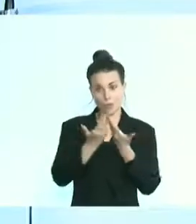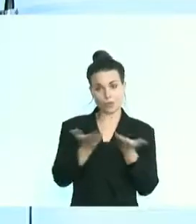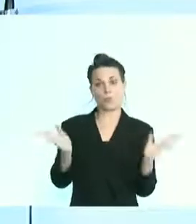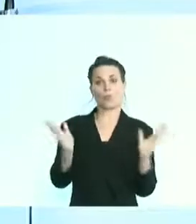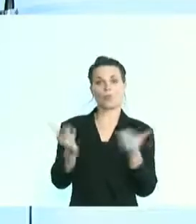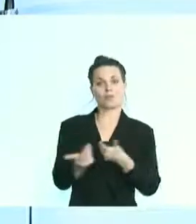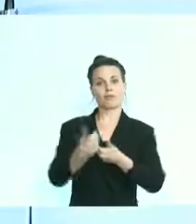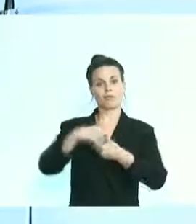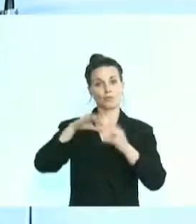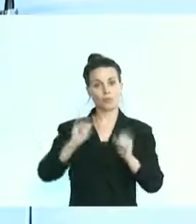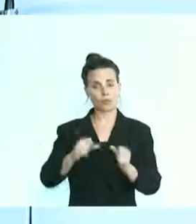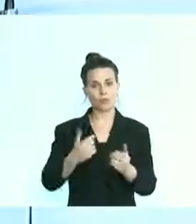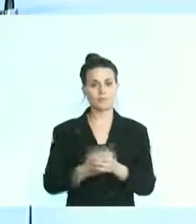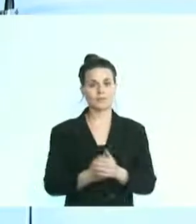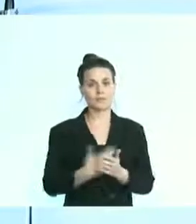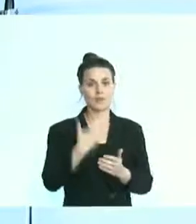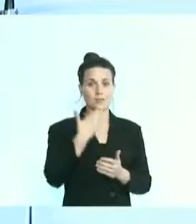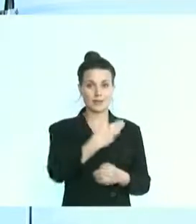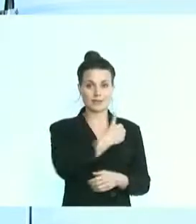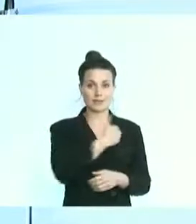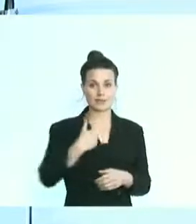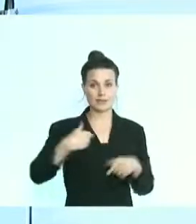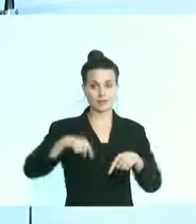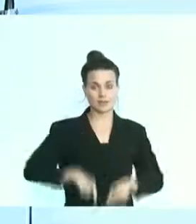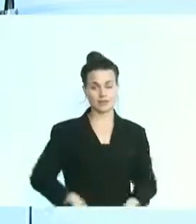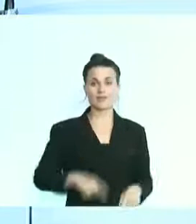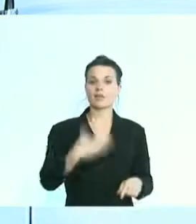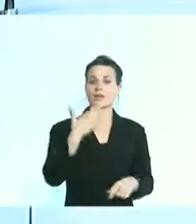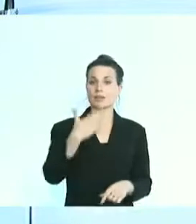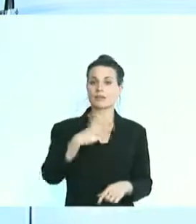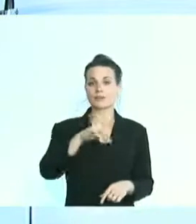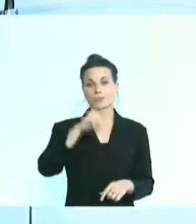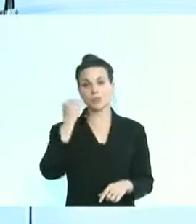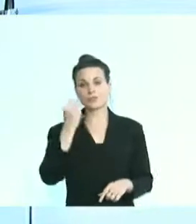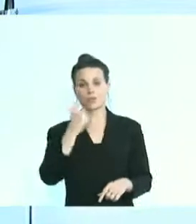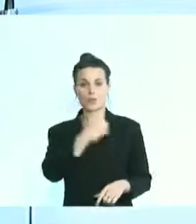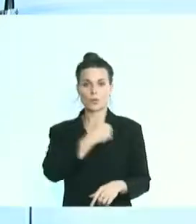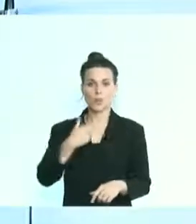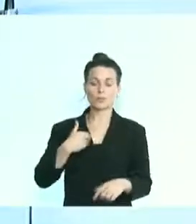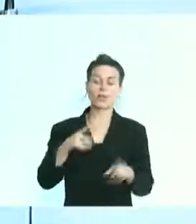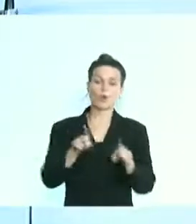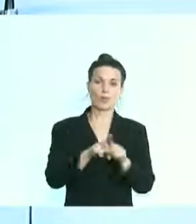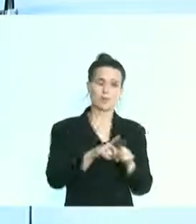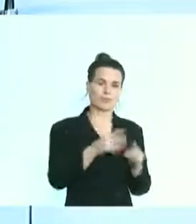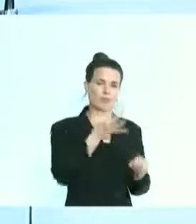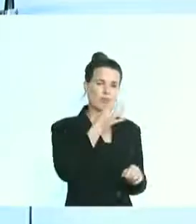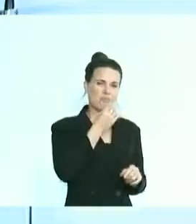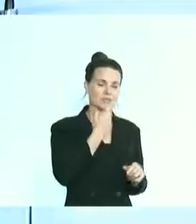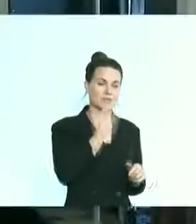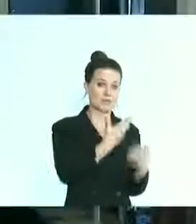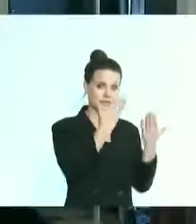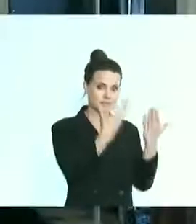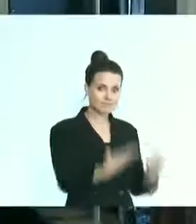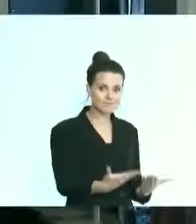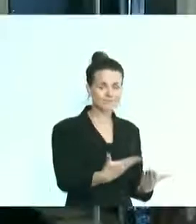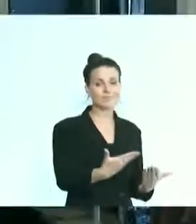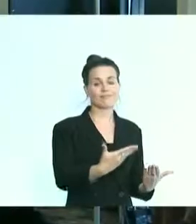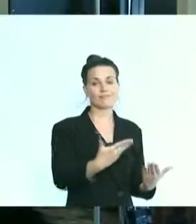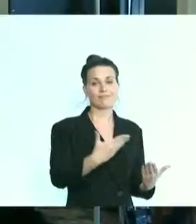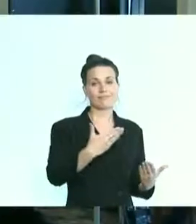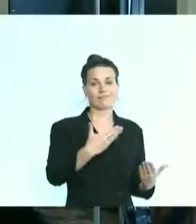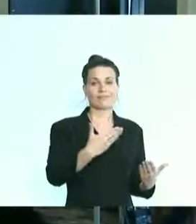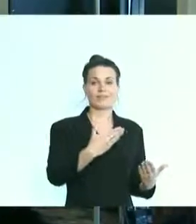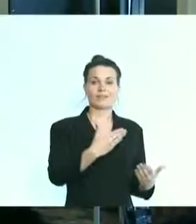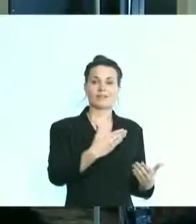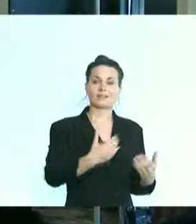bien évidemment. Merci Madame la Ministre, merci messieurs, dames, merci les services civiques, parce que vous êtes aussi très entreprenante